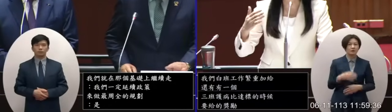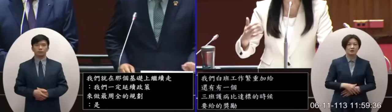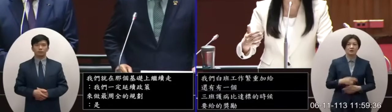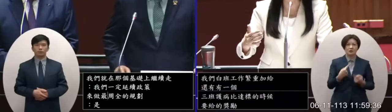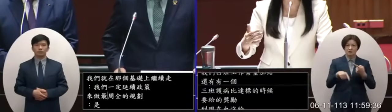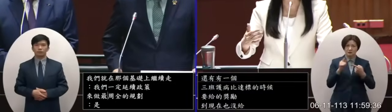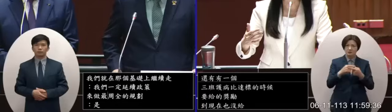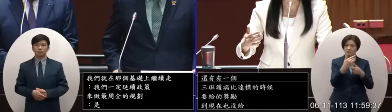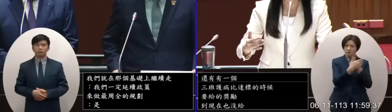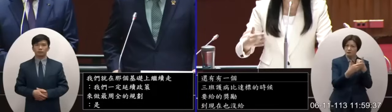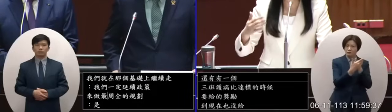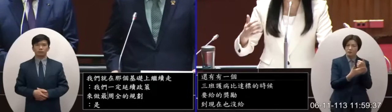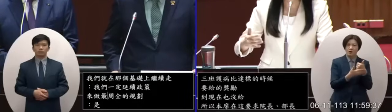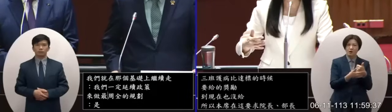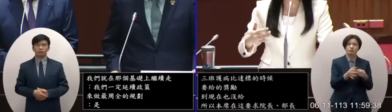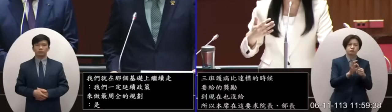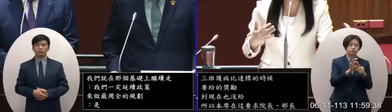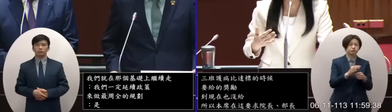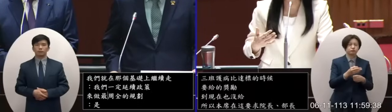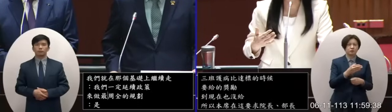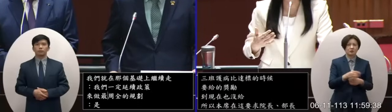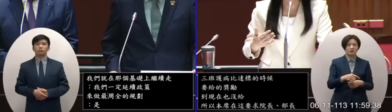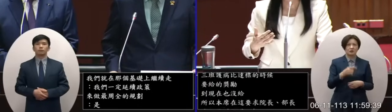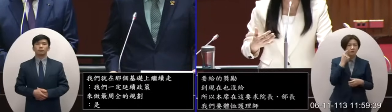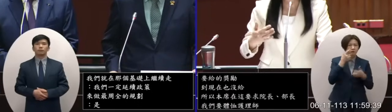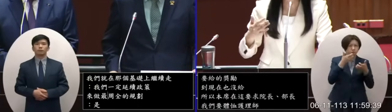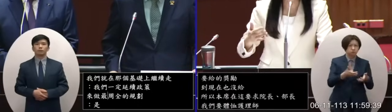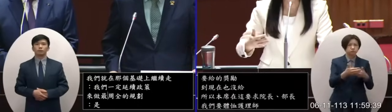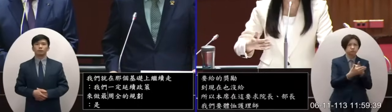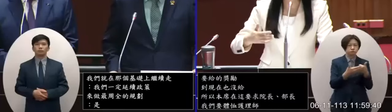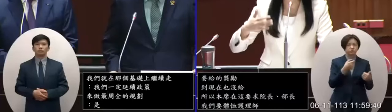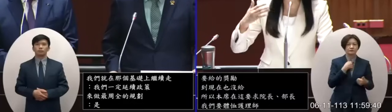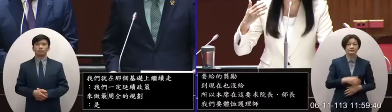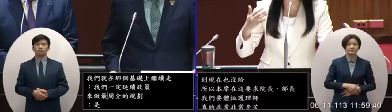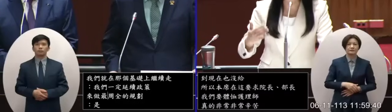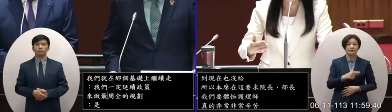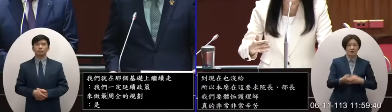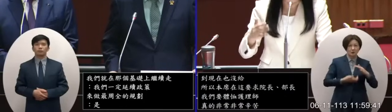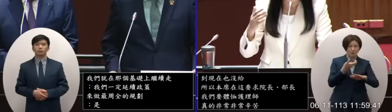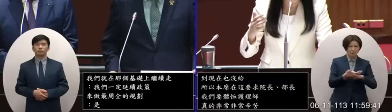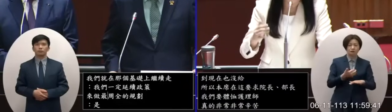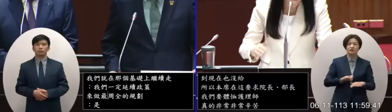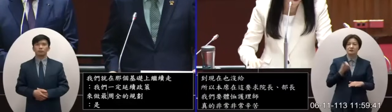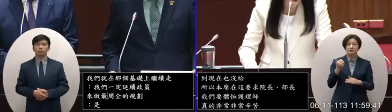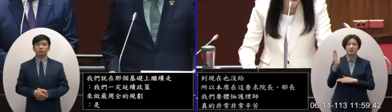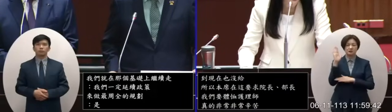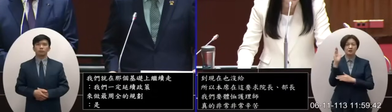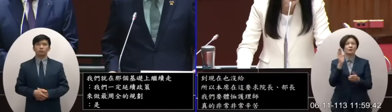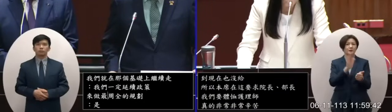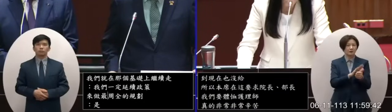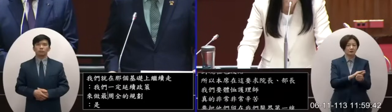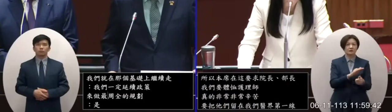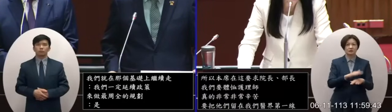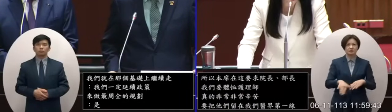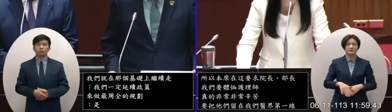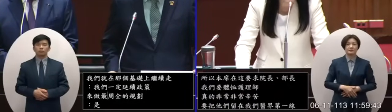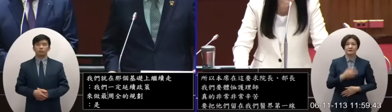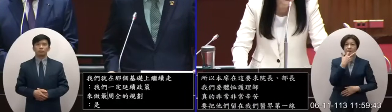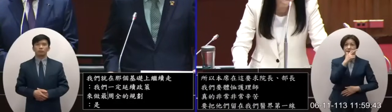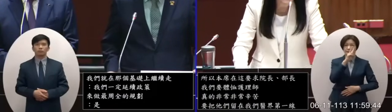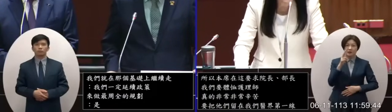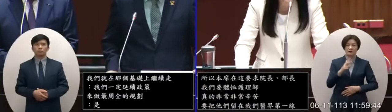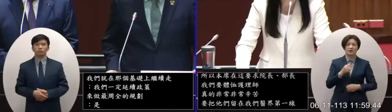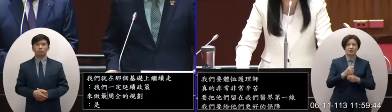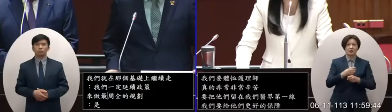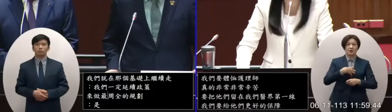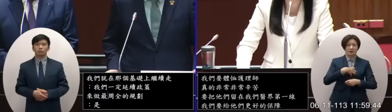他更好的保障，让他们觉得有被重视到，让他们觉得他们是付出是值得的。所以拜托我们白班的这个工作繁